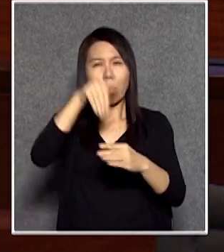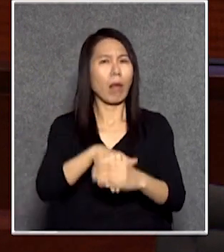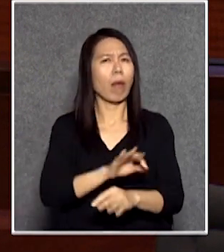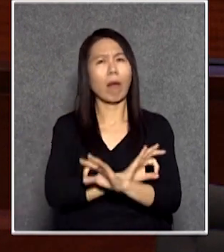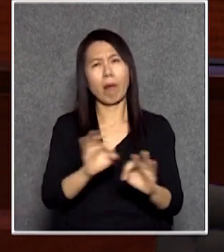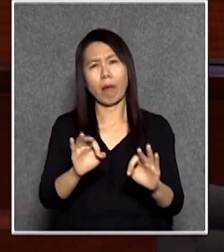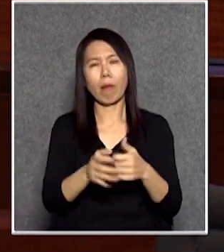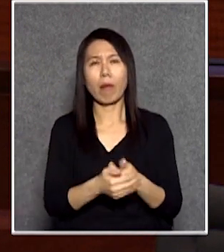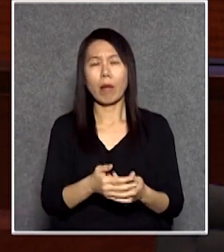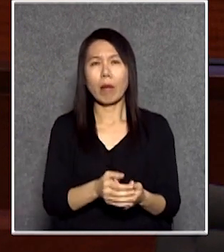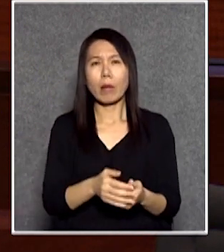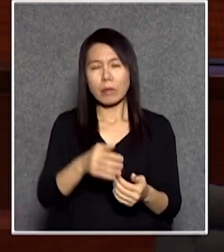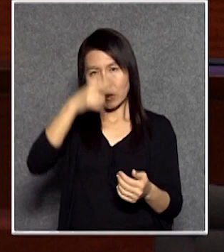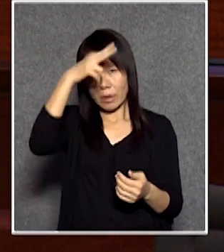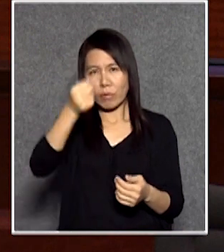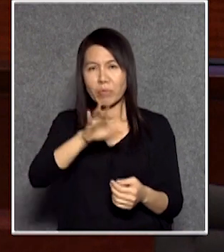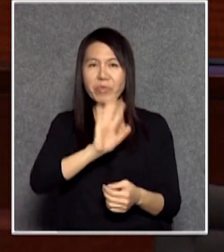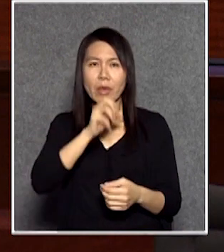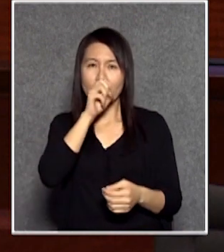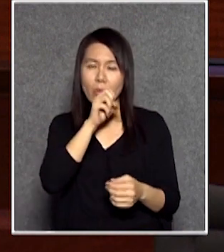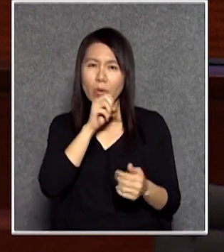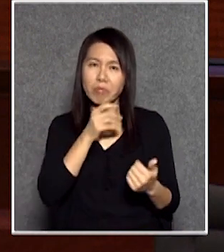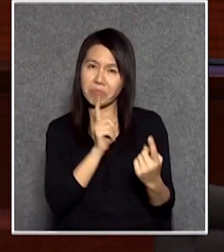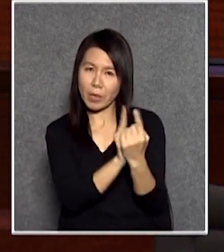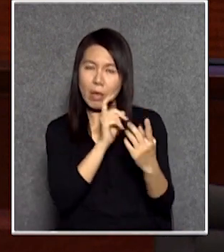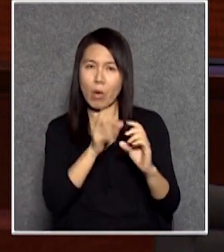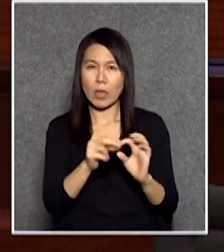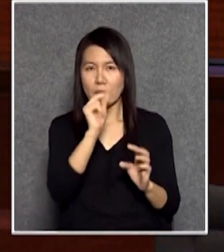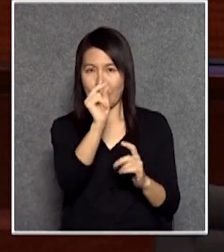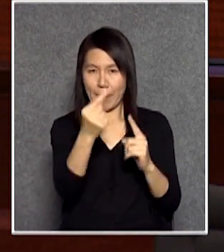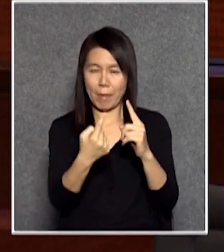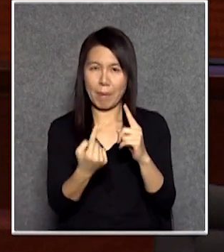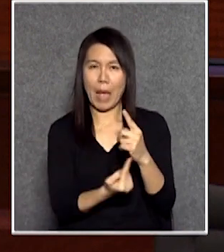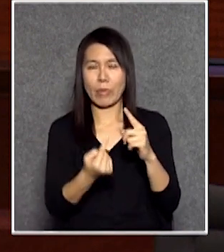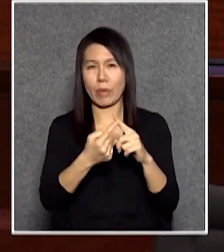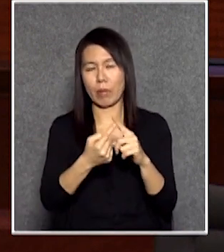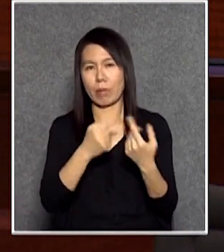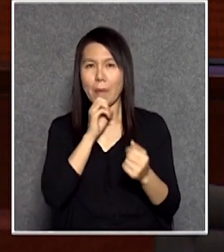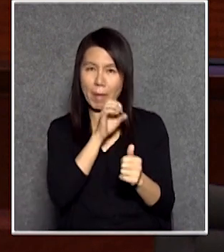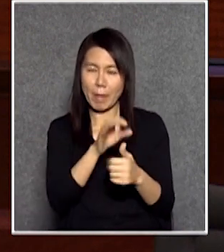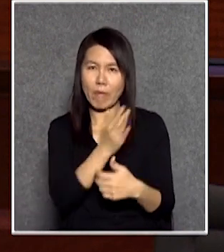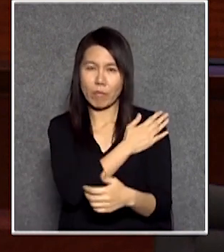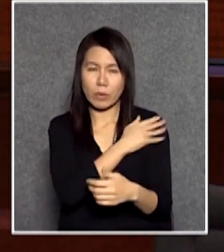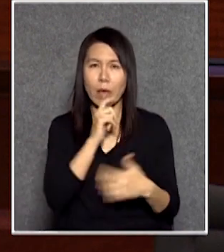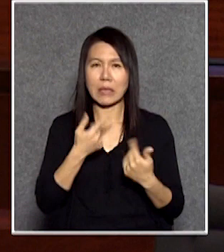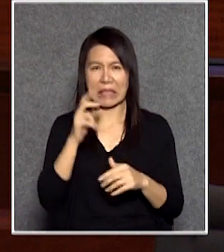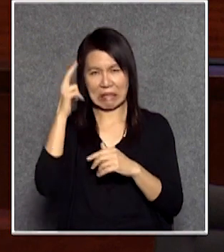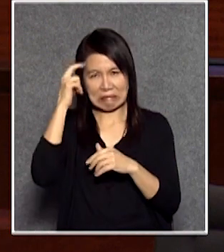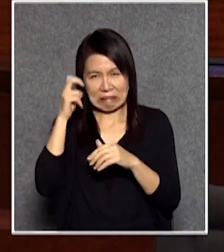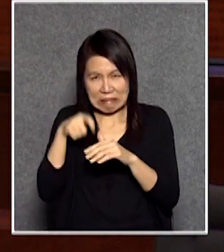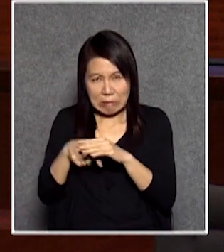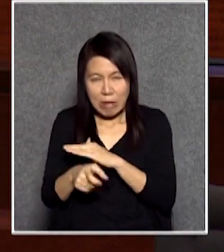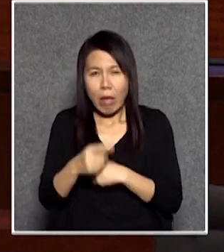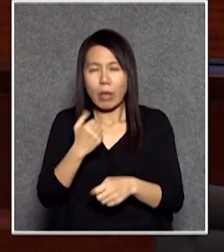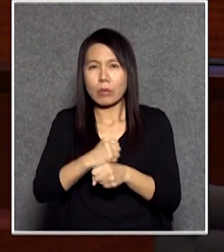產生。特首無需向700萬港人問責，現在更加出現罔顧程序公義的黑箱作業，整個